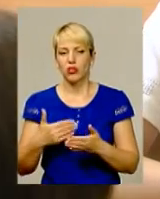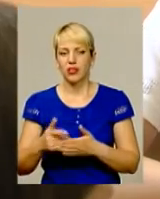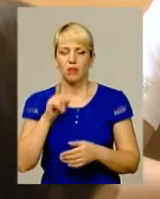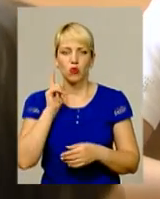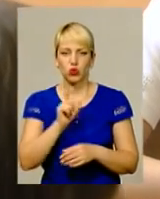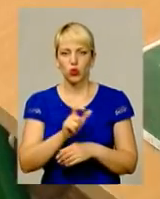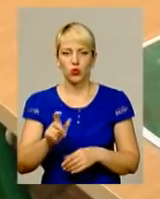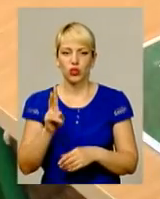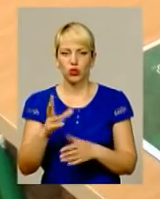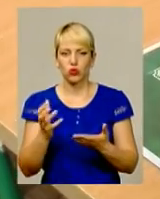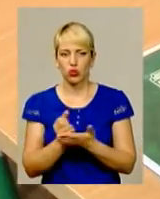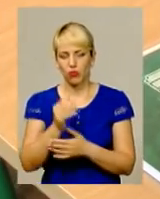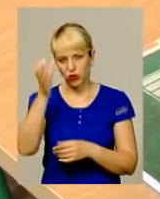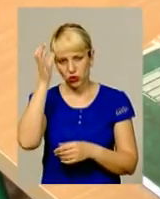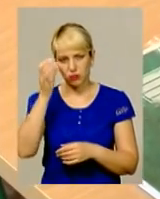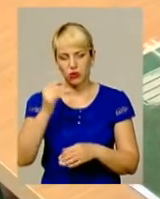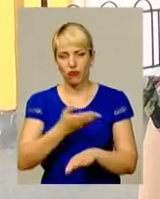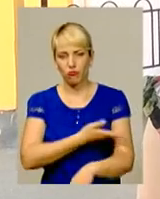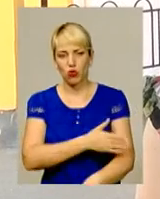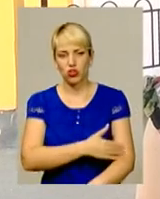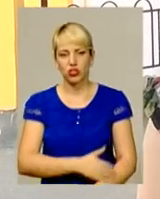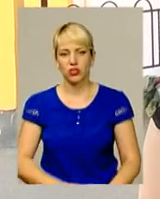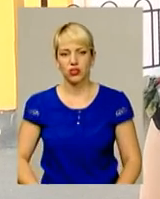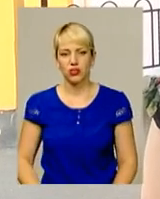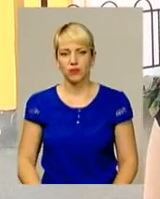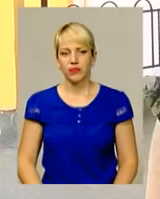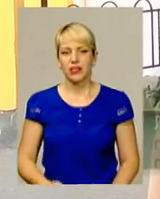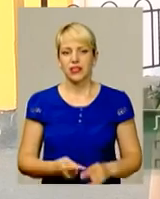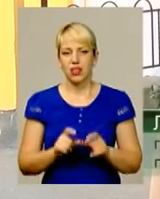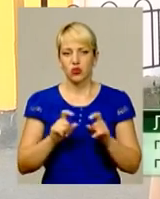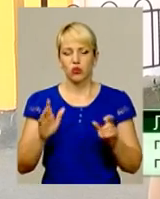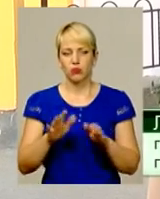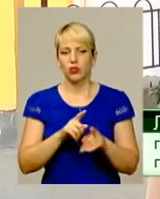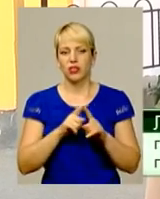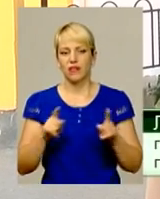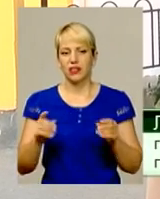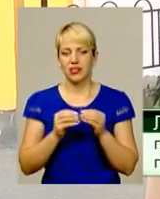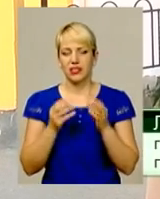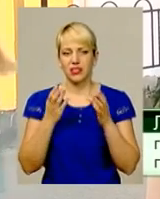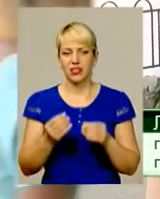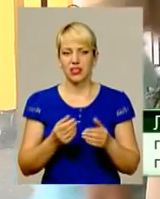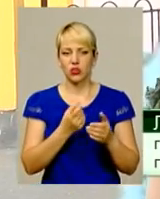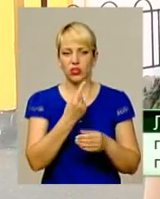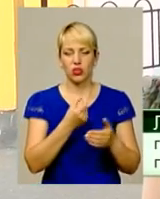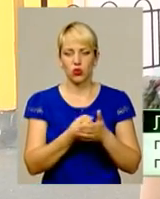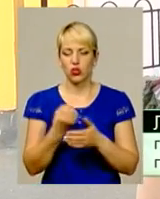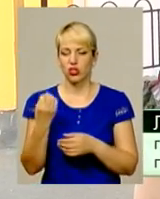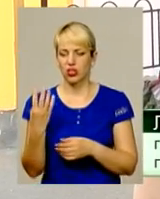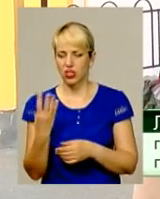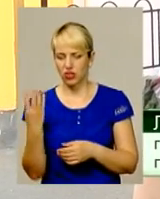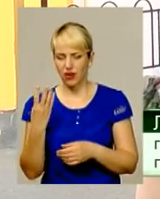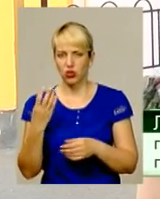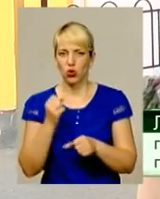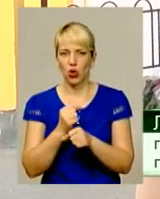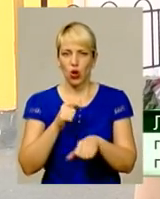молоді люди, котрі здобувають освіту в Польщі. Літня школа буде тривати 10 днів, з 11 до 4 години дня. Дітки